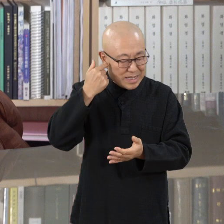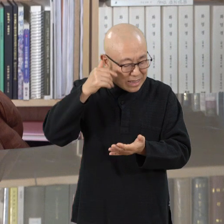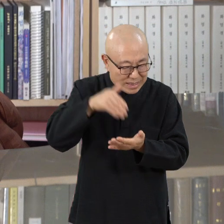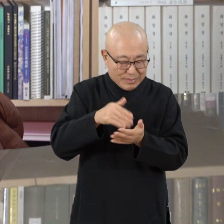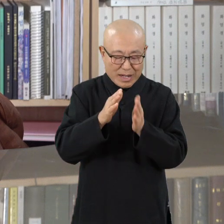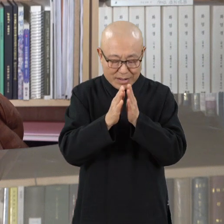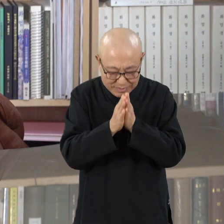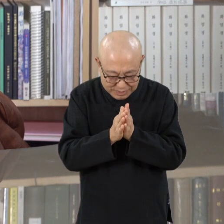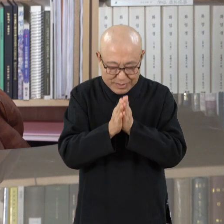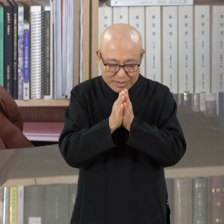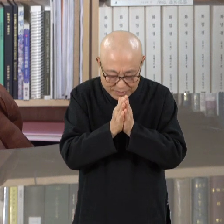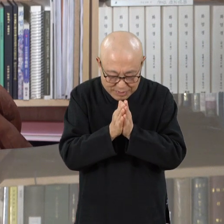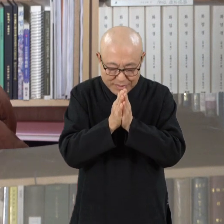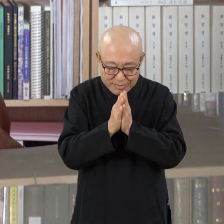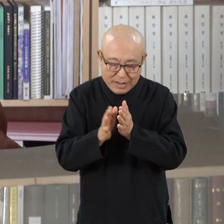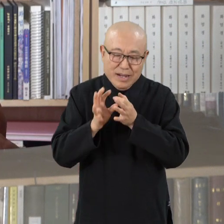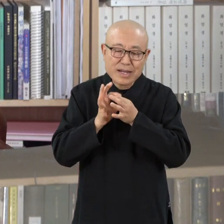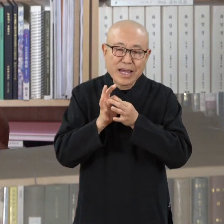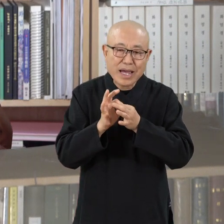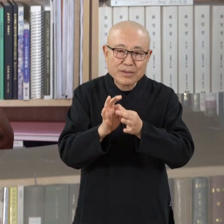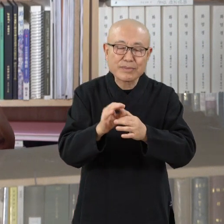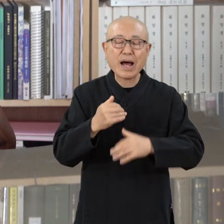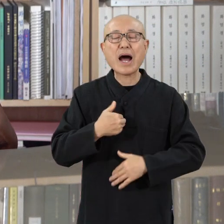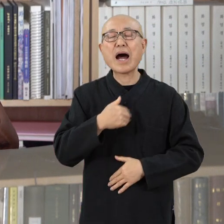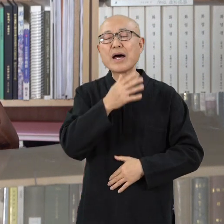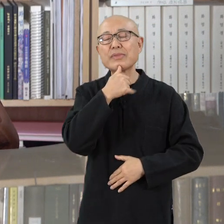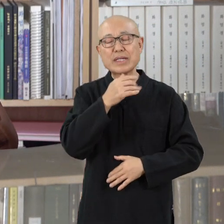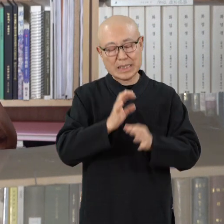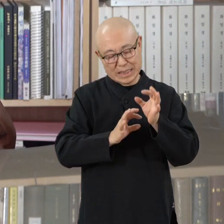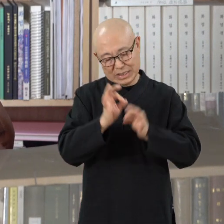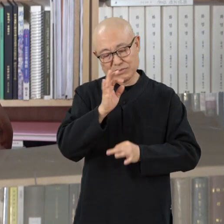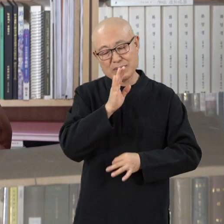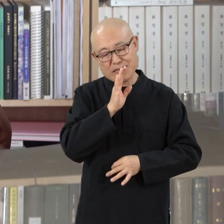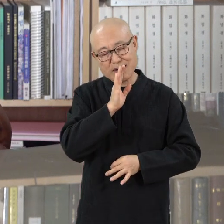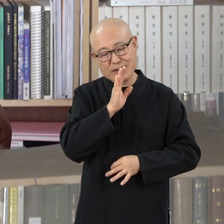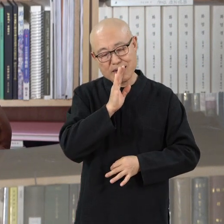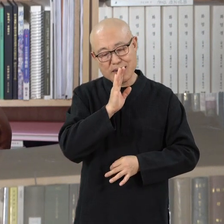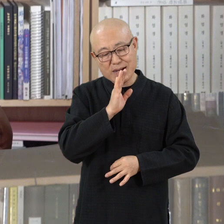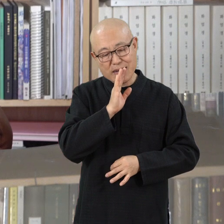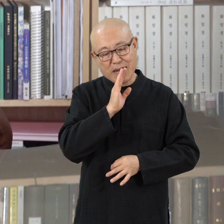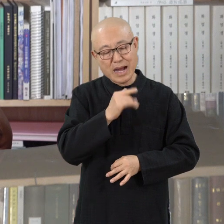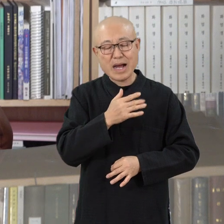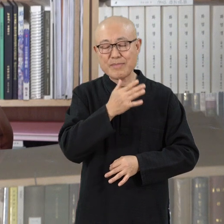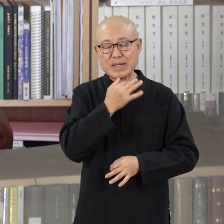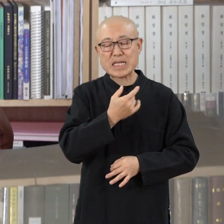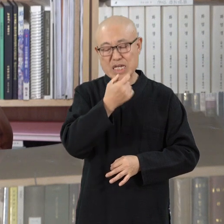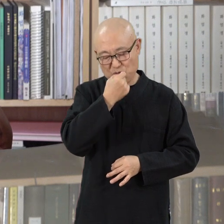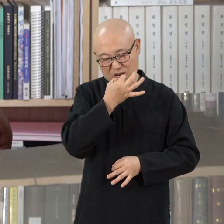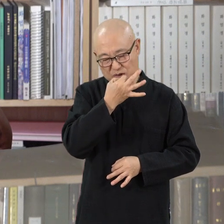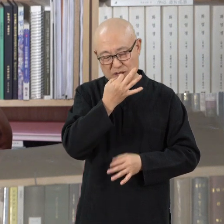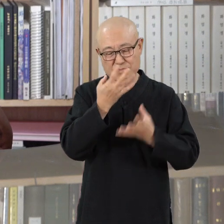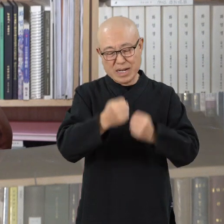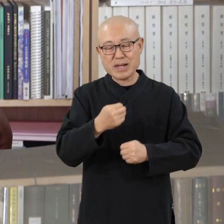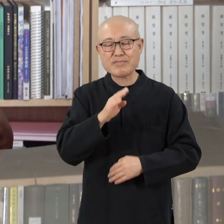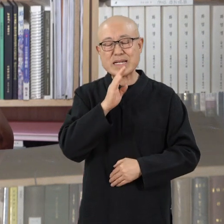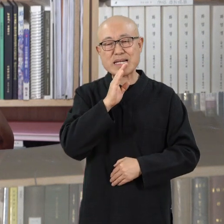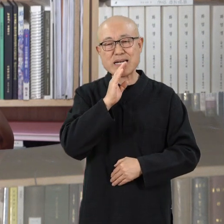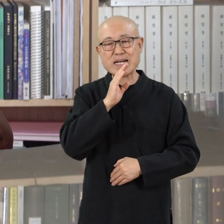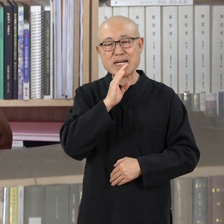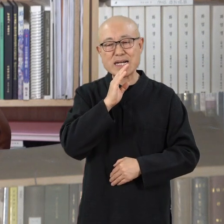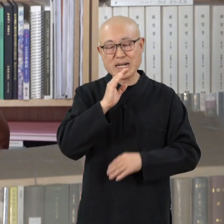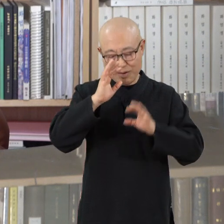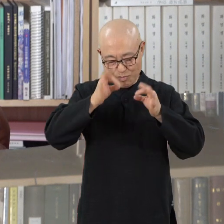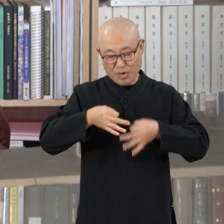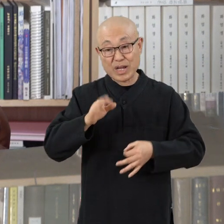잘못 결정이었구나. 그것도 내가 좀 너무 넘치게 생각했구나. 이런 것을 하면서